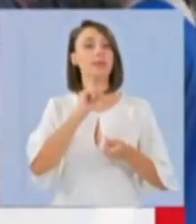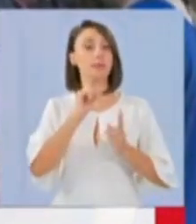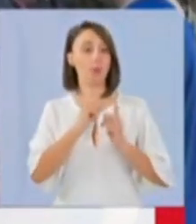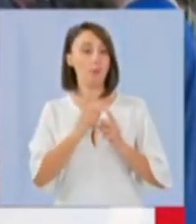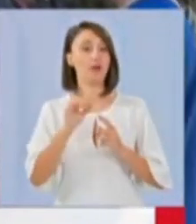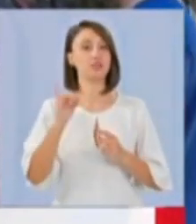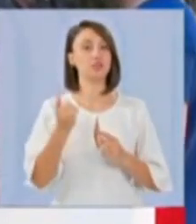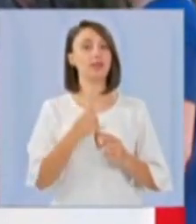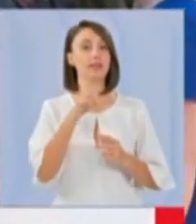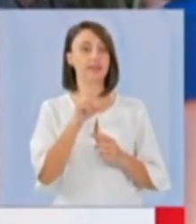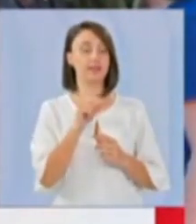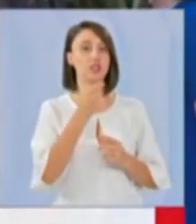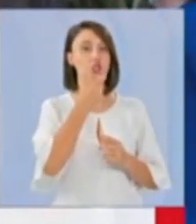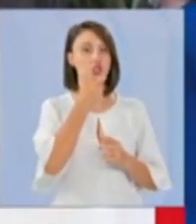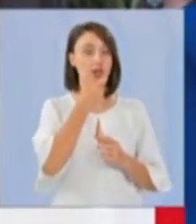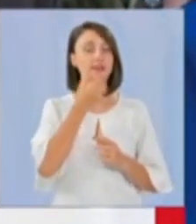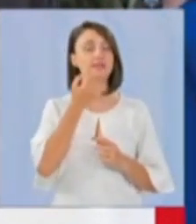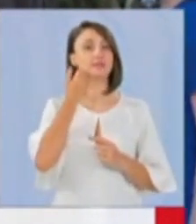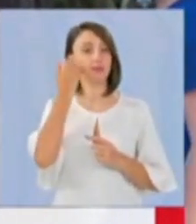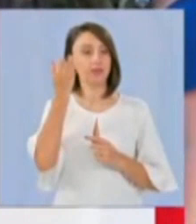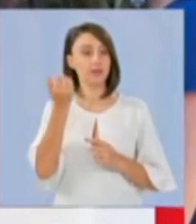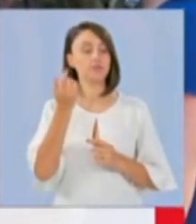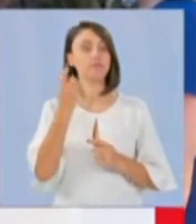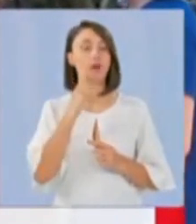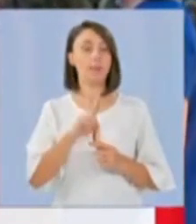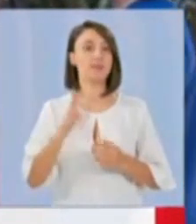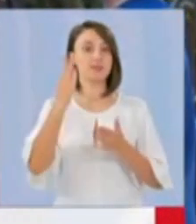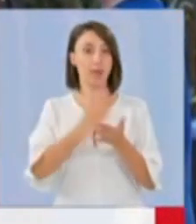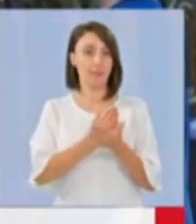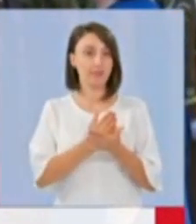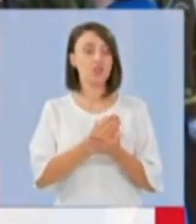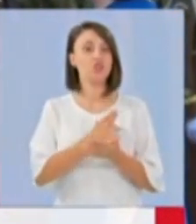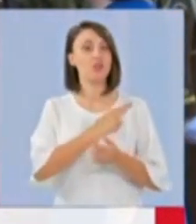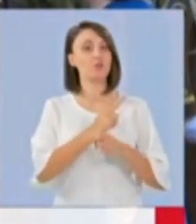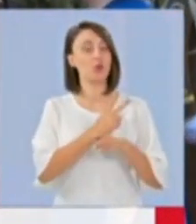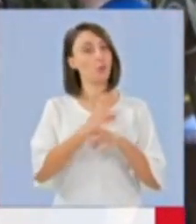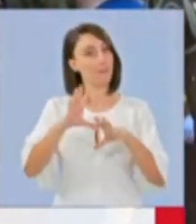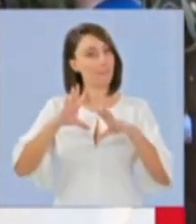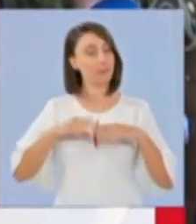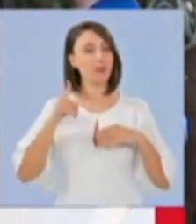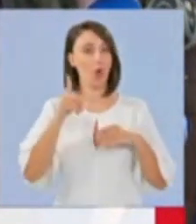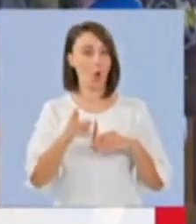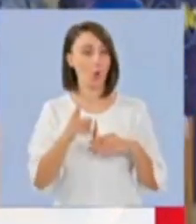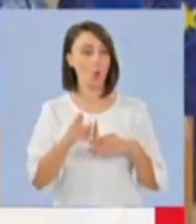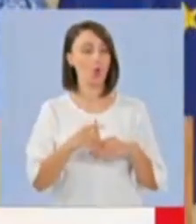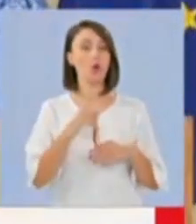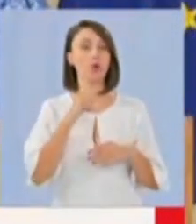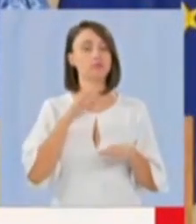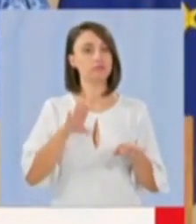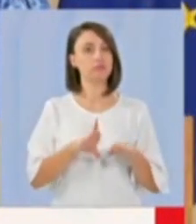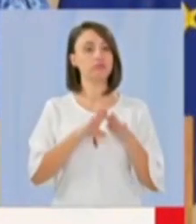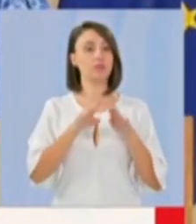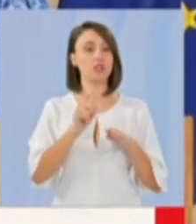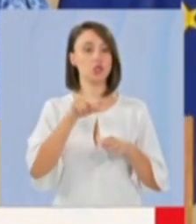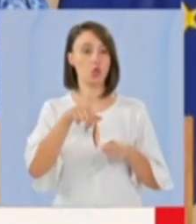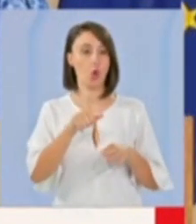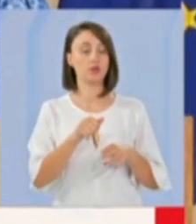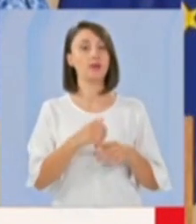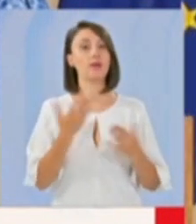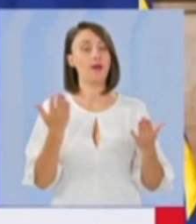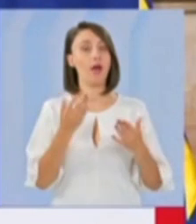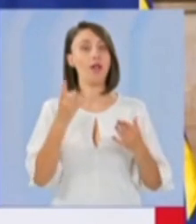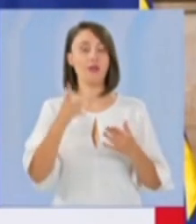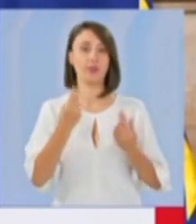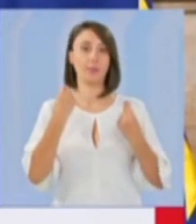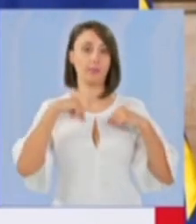și a celor 30 de ani de la restabilirea acestora. Șeful statului a fost primit la Palatul Kadriorg de omologul său eston, Kersti